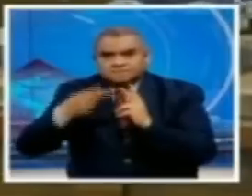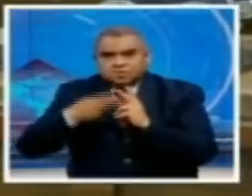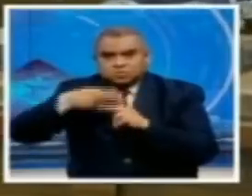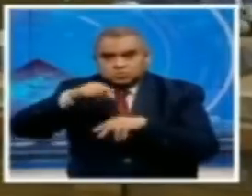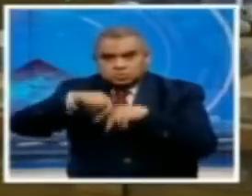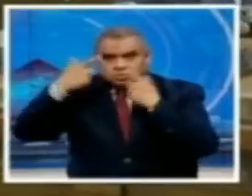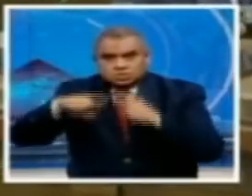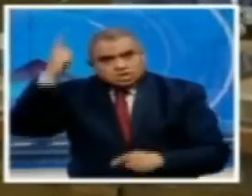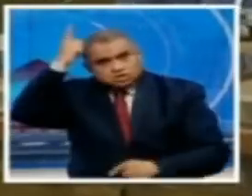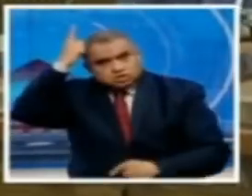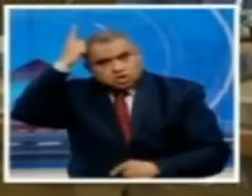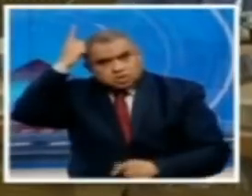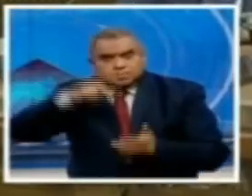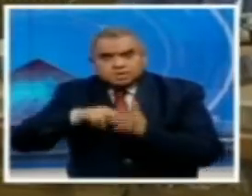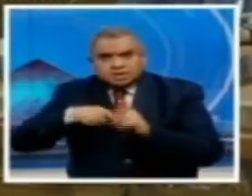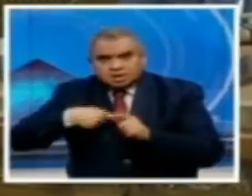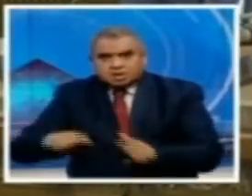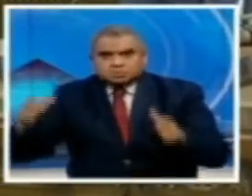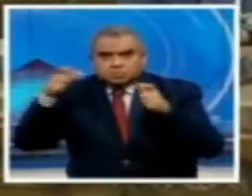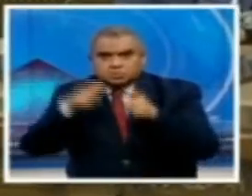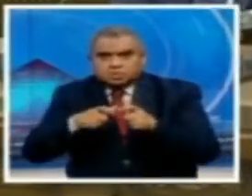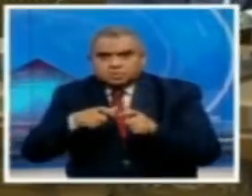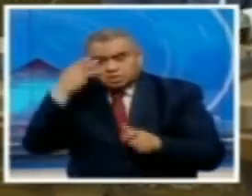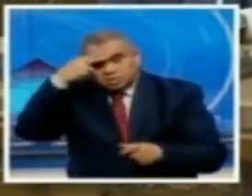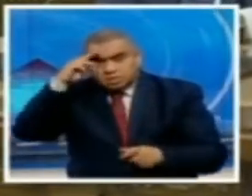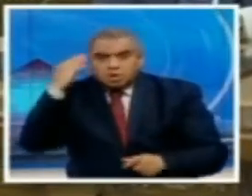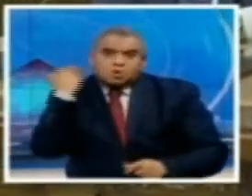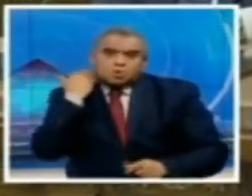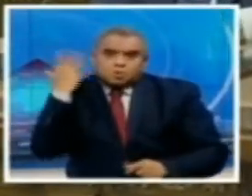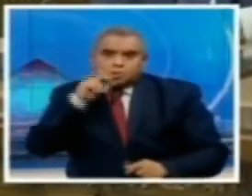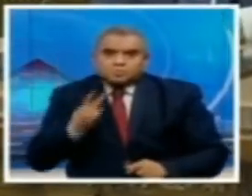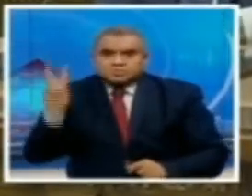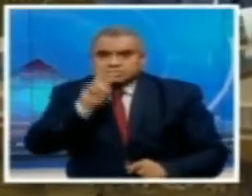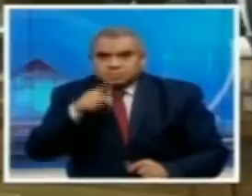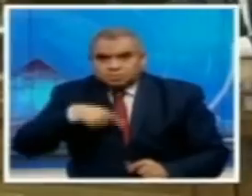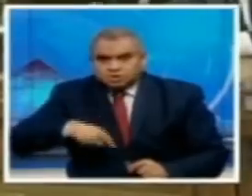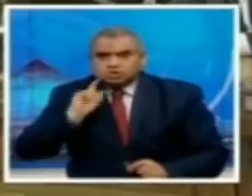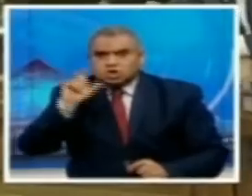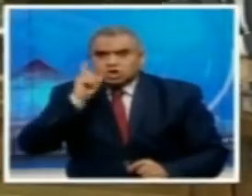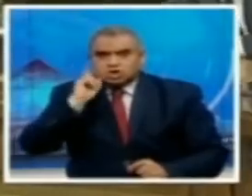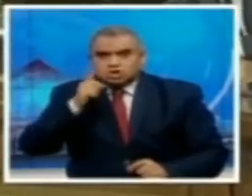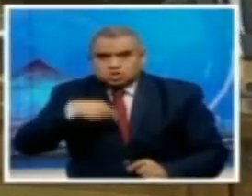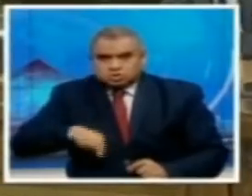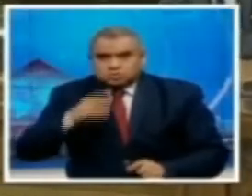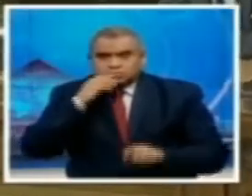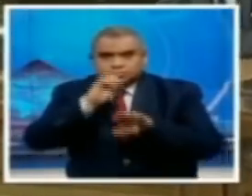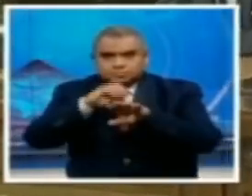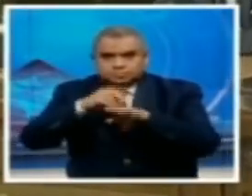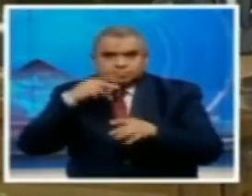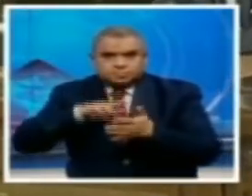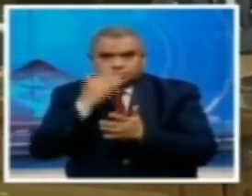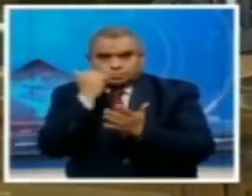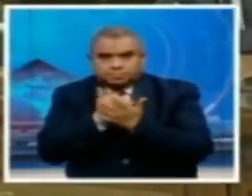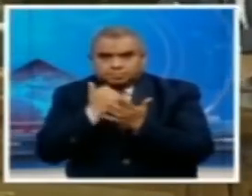بمدينة شرم الشيخ استعدادا لعقد مؤتمر كوب 27 نوفمبر المقبل. وخلال الاجتماع تمت